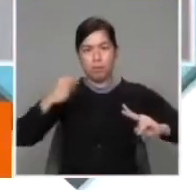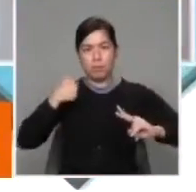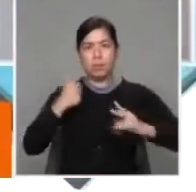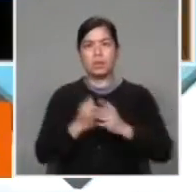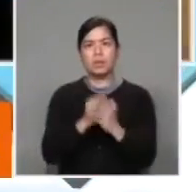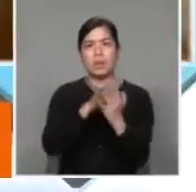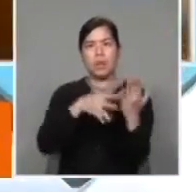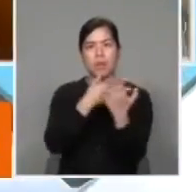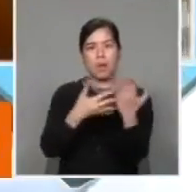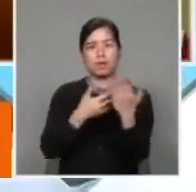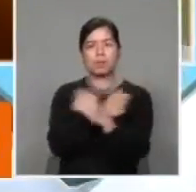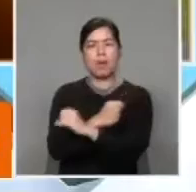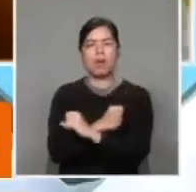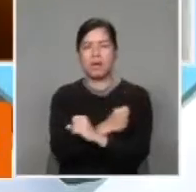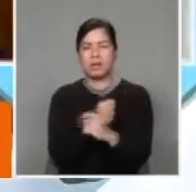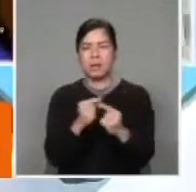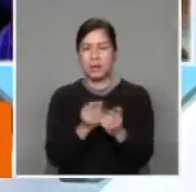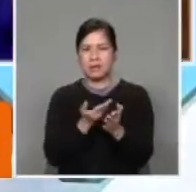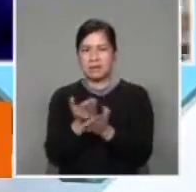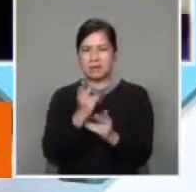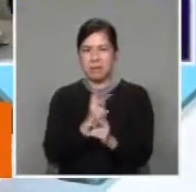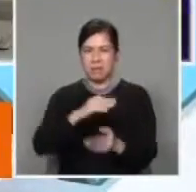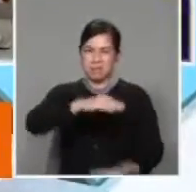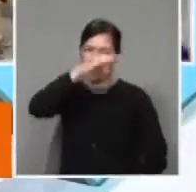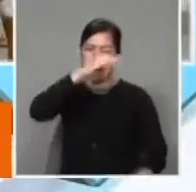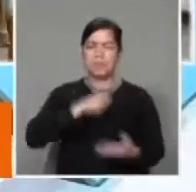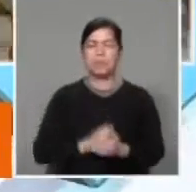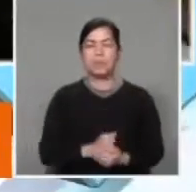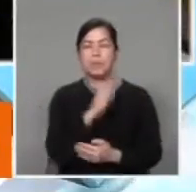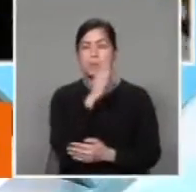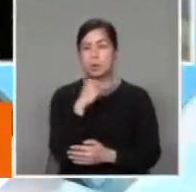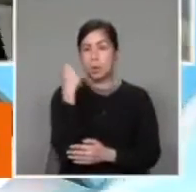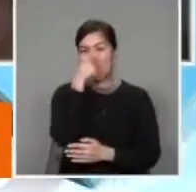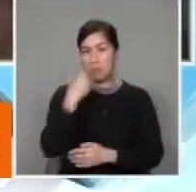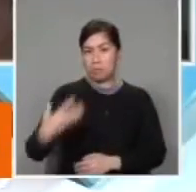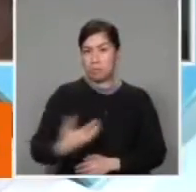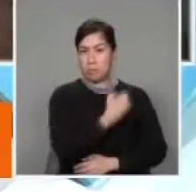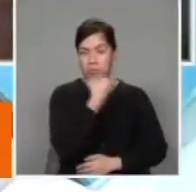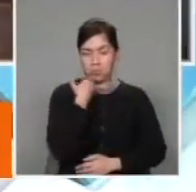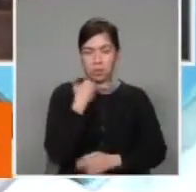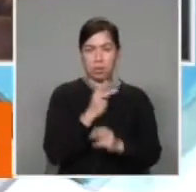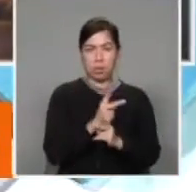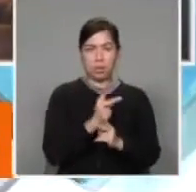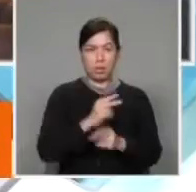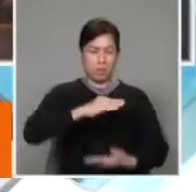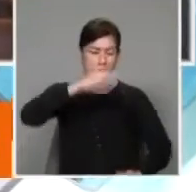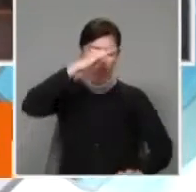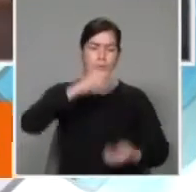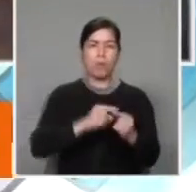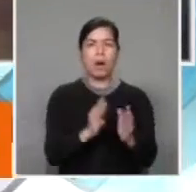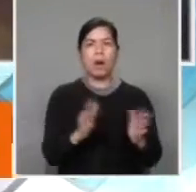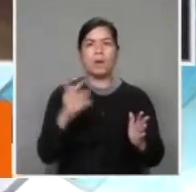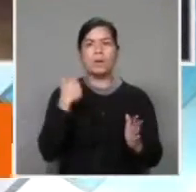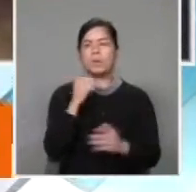ป็นมาตรการป้องกันการกักตุนนั่นเองนะครับหากว่าใครมีการครอบครองไว้เกินกว่าที่เหมาะสมเนี่ยแล้วไม่แ